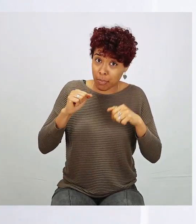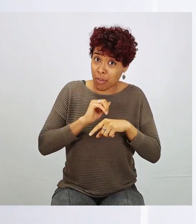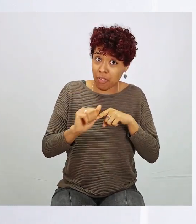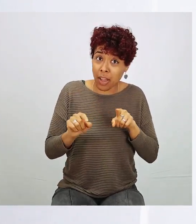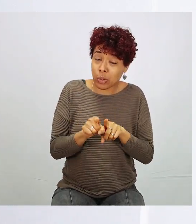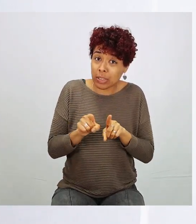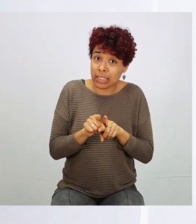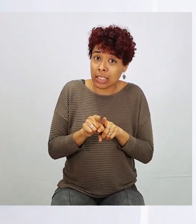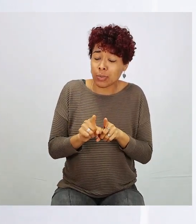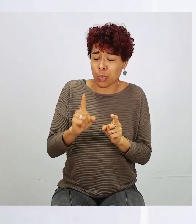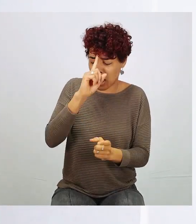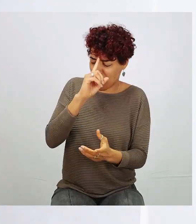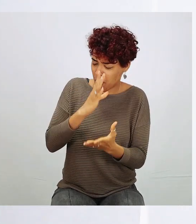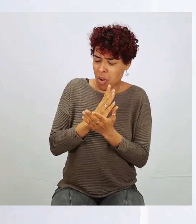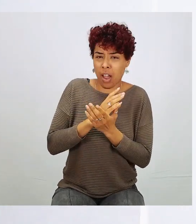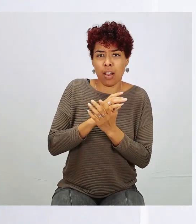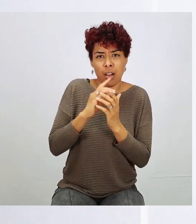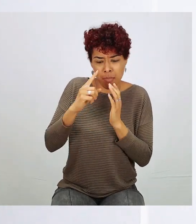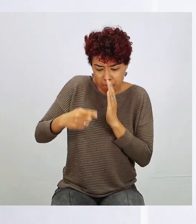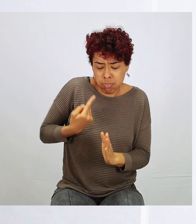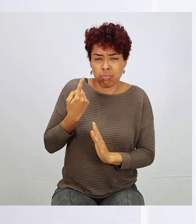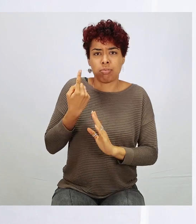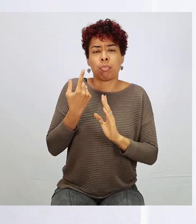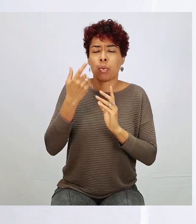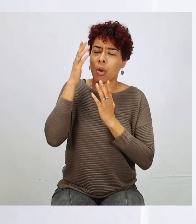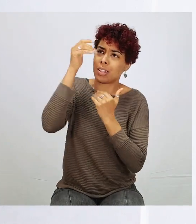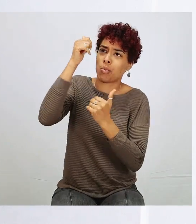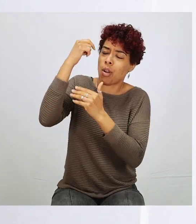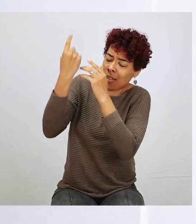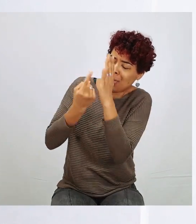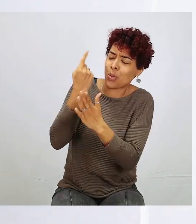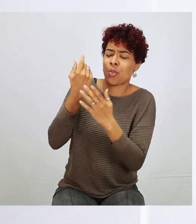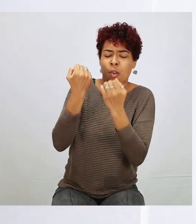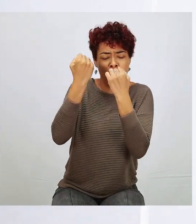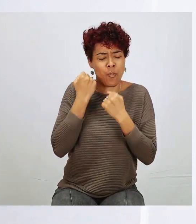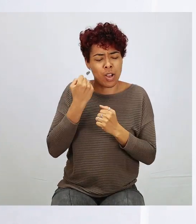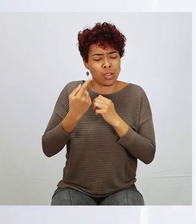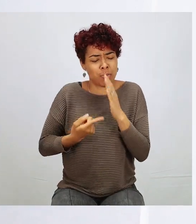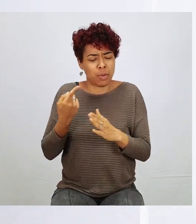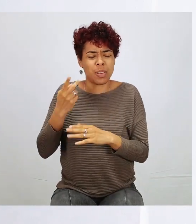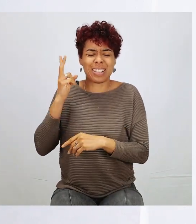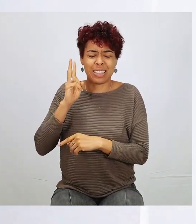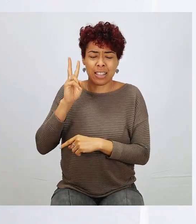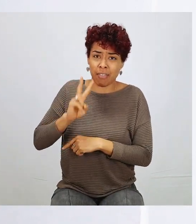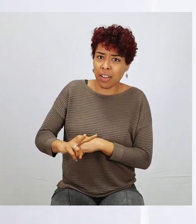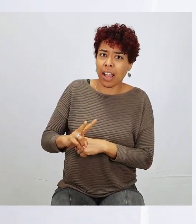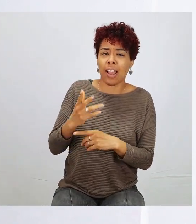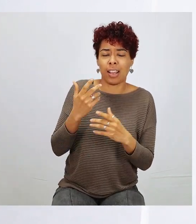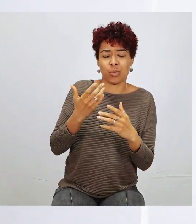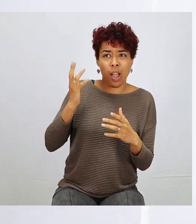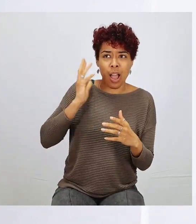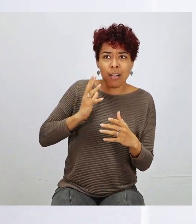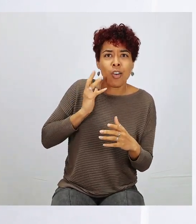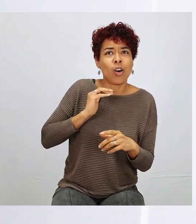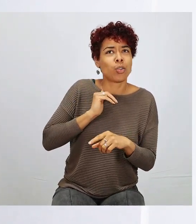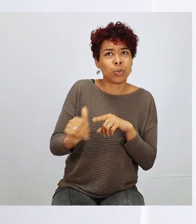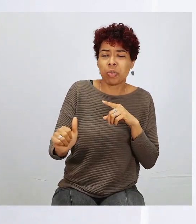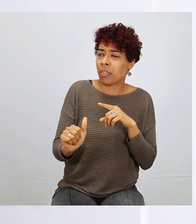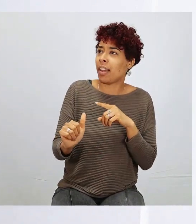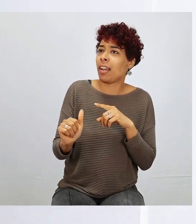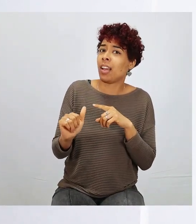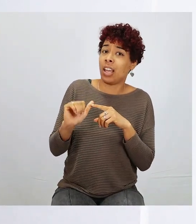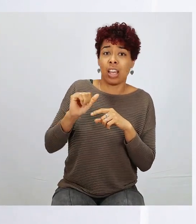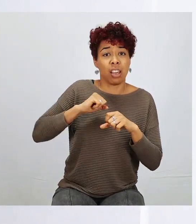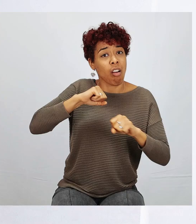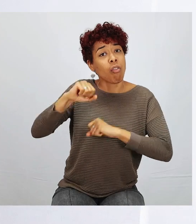Juste pour renouveler aujourd'hui ta foi, renouveler tes forces, renouveler ton espoir et de dire « Seigneur, tu fais des choses extraordinaires et tous les jours, Dieu ne s'arrête